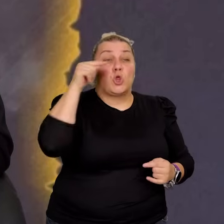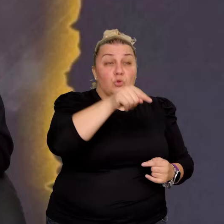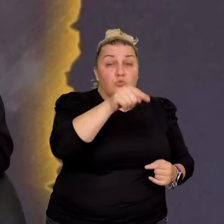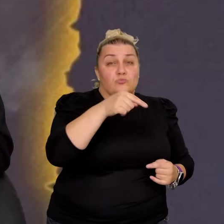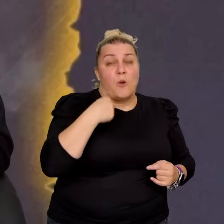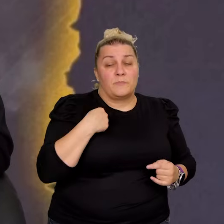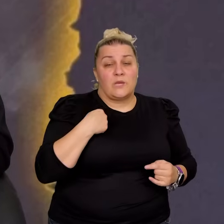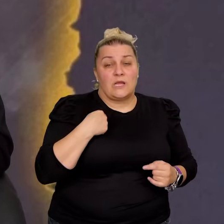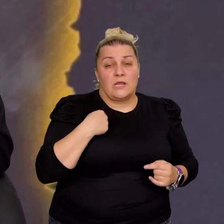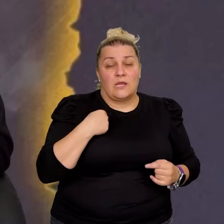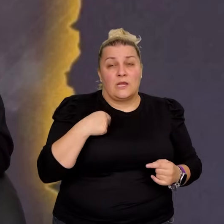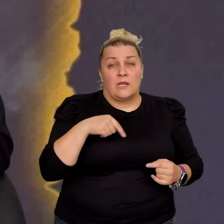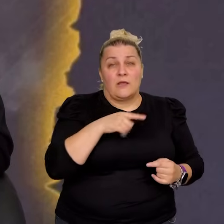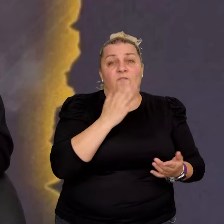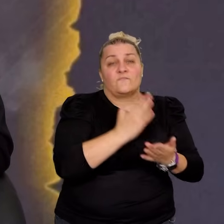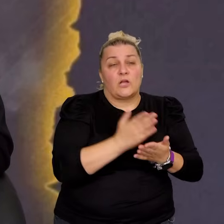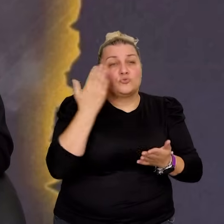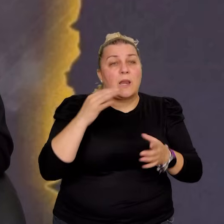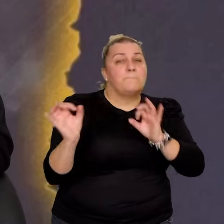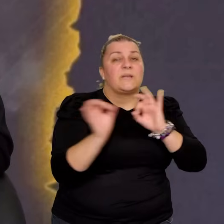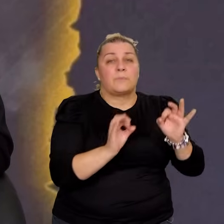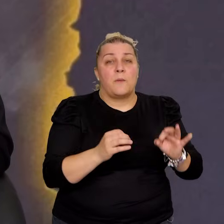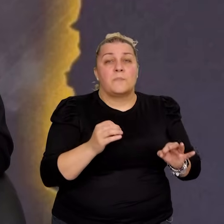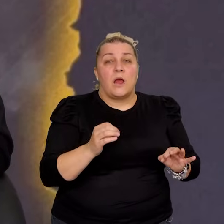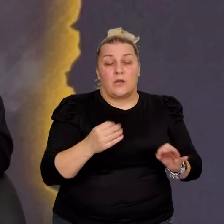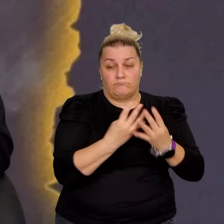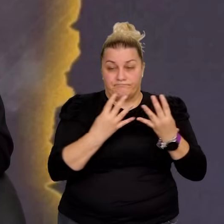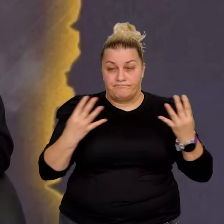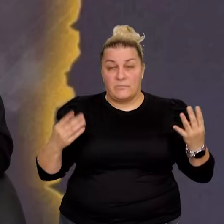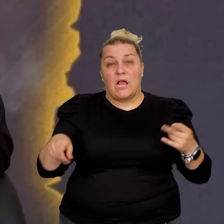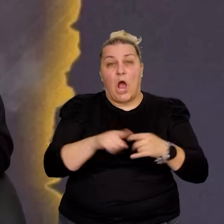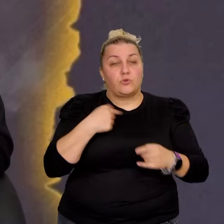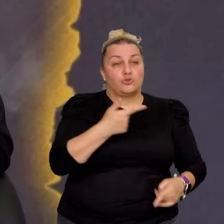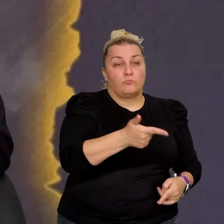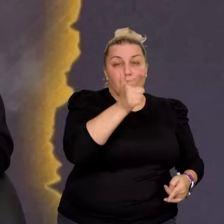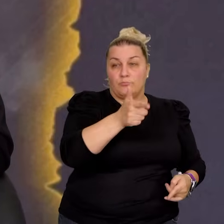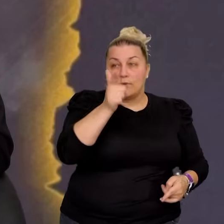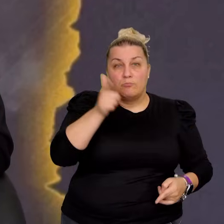tu smo mi u stvari bili pripremani za odstrel, međutim, valjda je Božja ruka